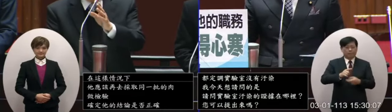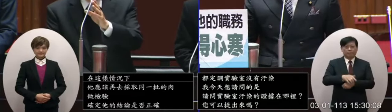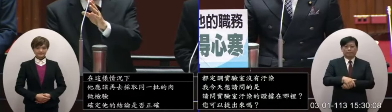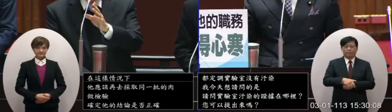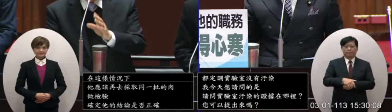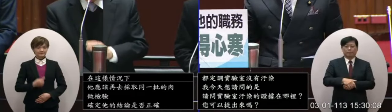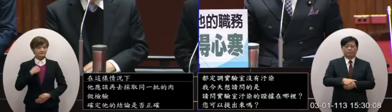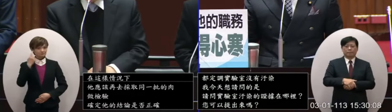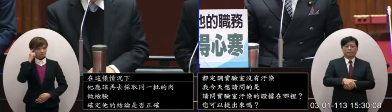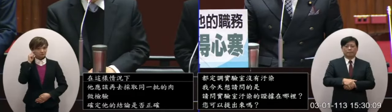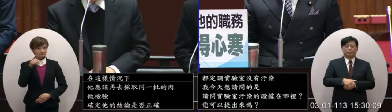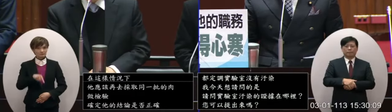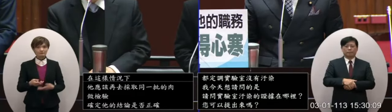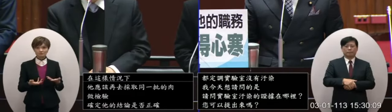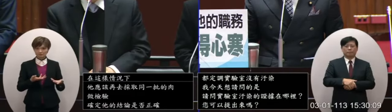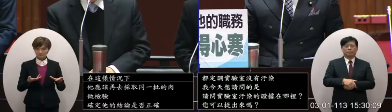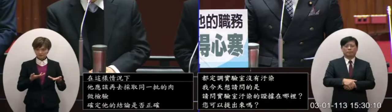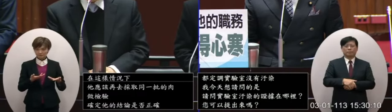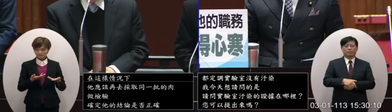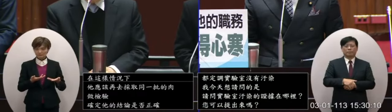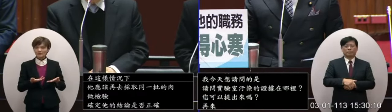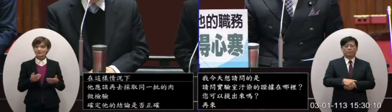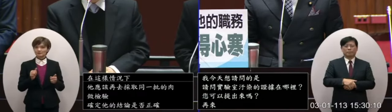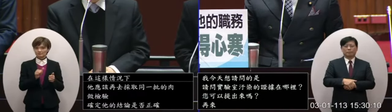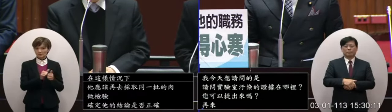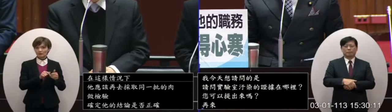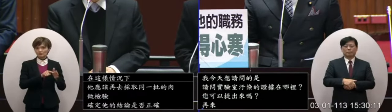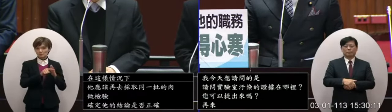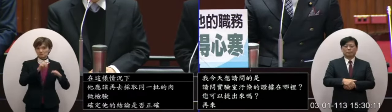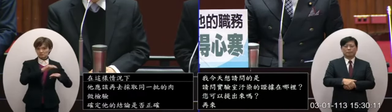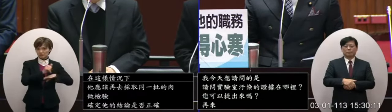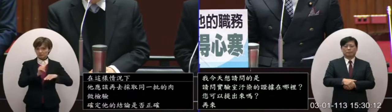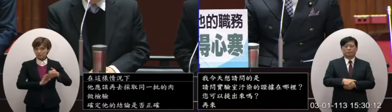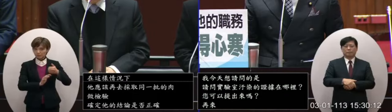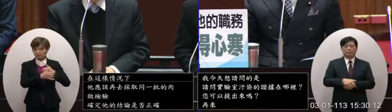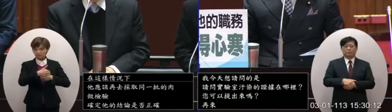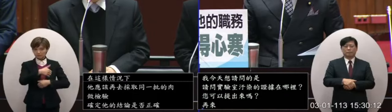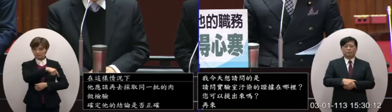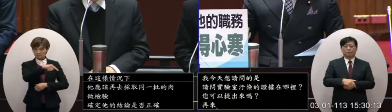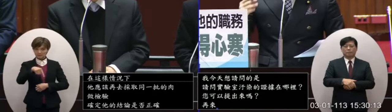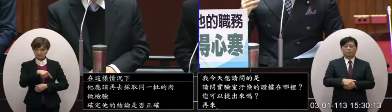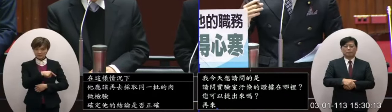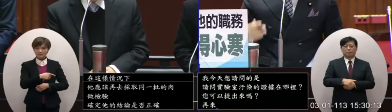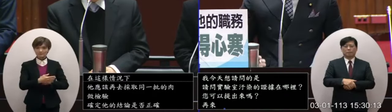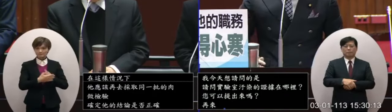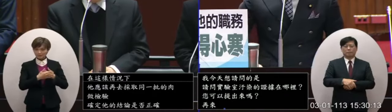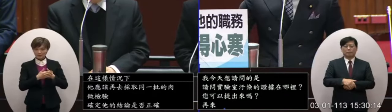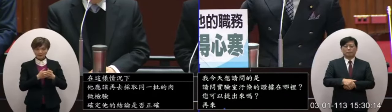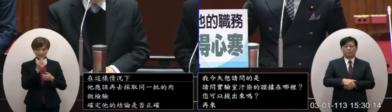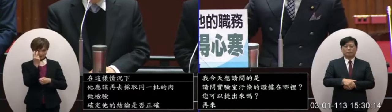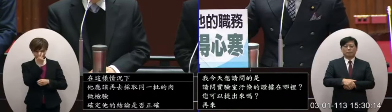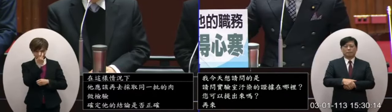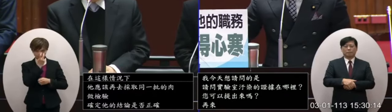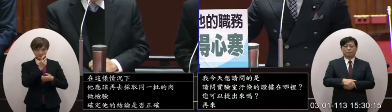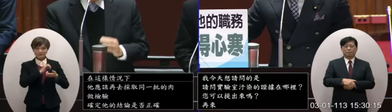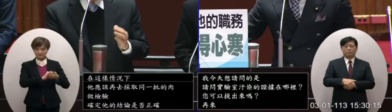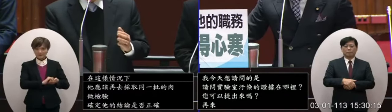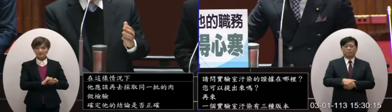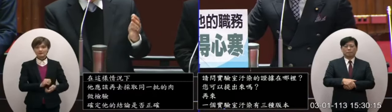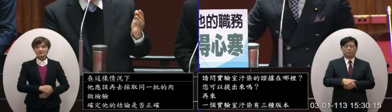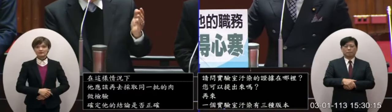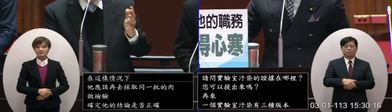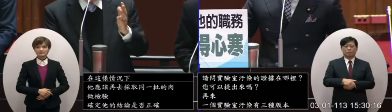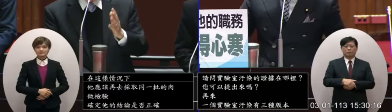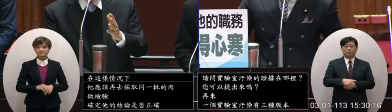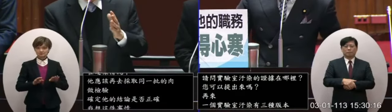我想这件事情需要靠我们专家委员会来做最后的认定了。那专家委员会呢？现